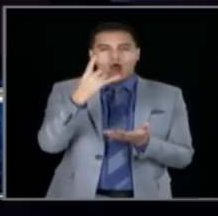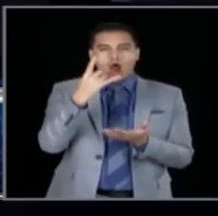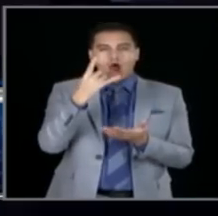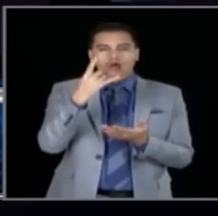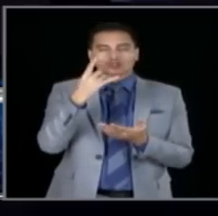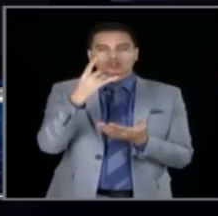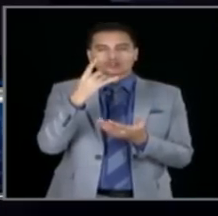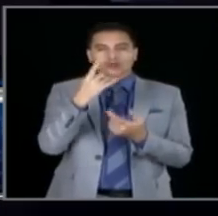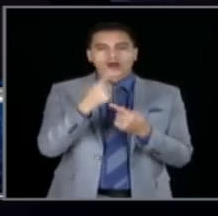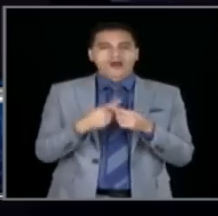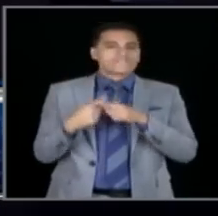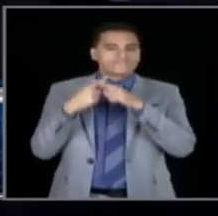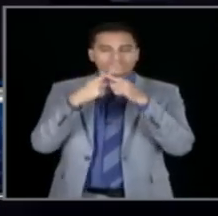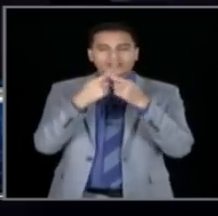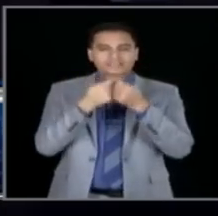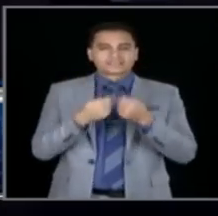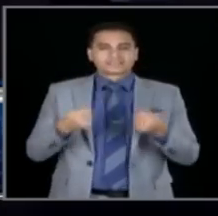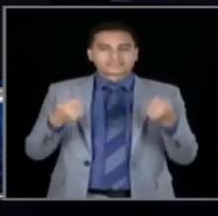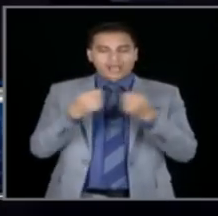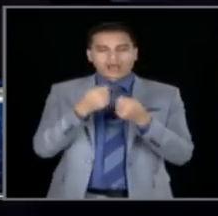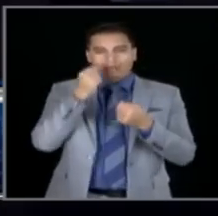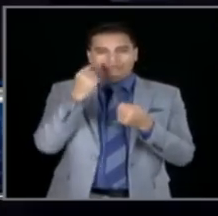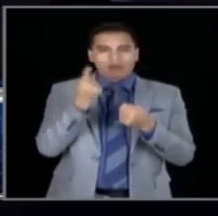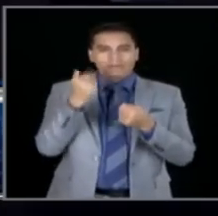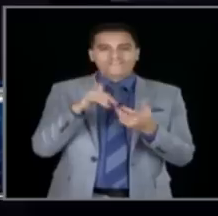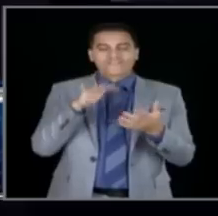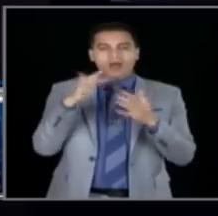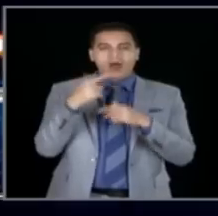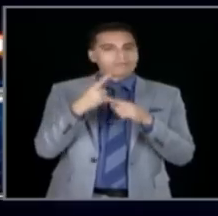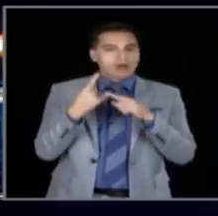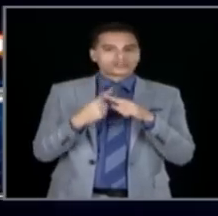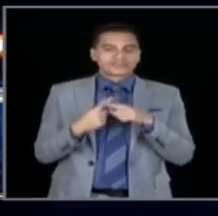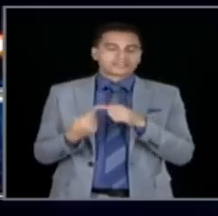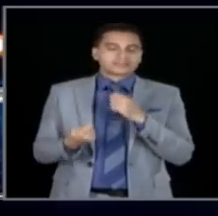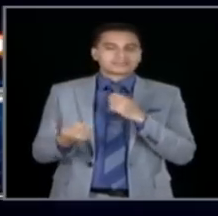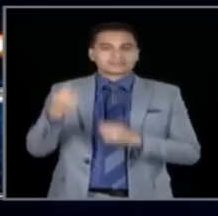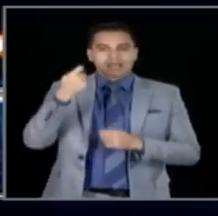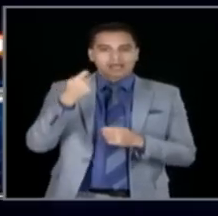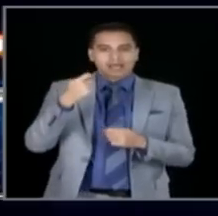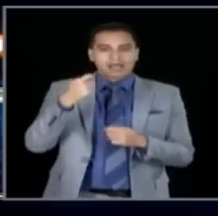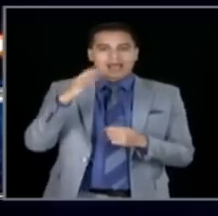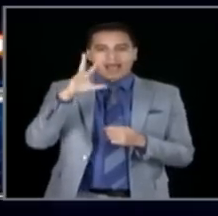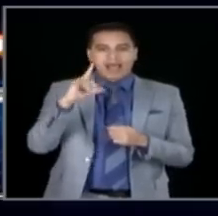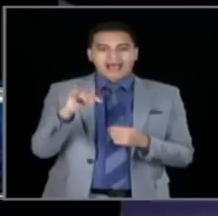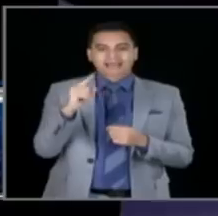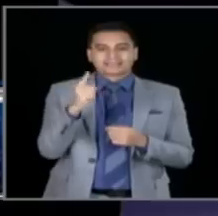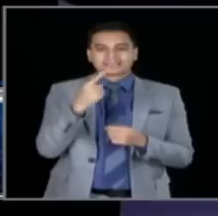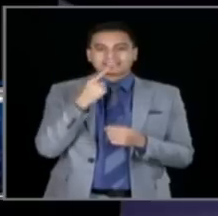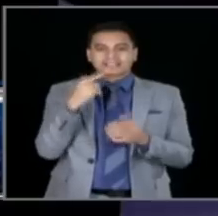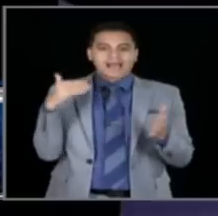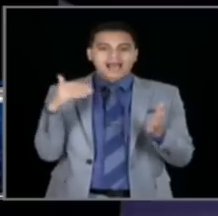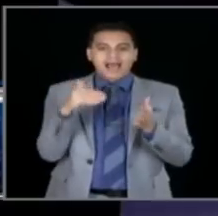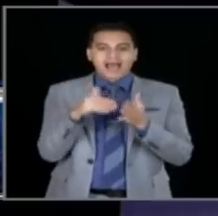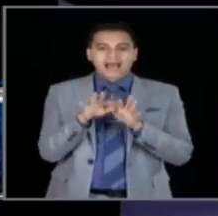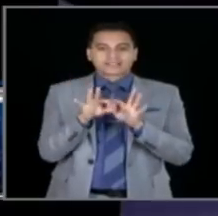10 أضعاف المتوسط الطبيعي في العالم. هدير لحقتي في آخر ثانية،